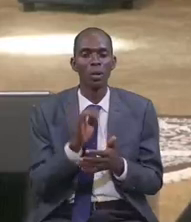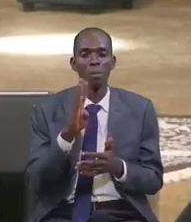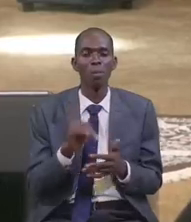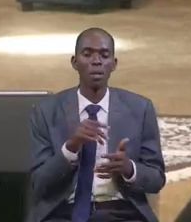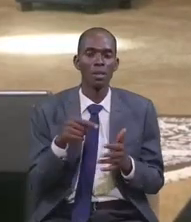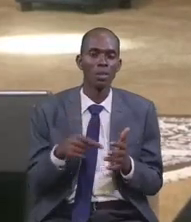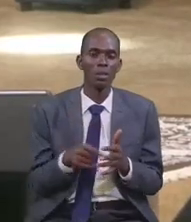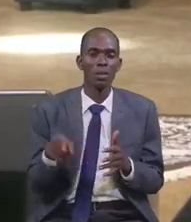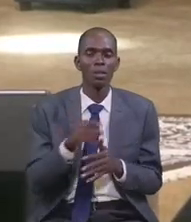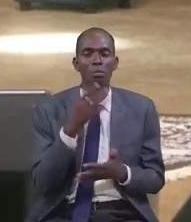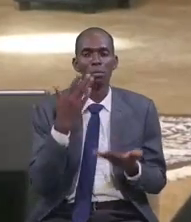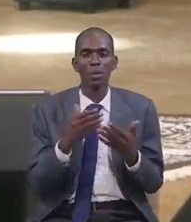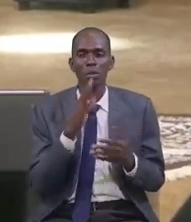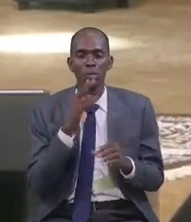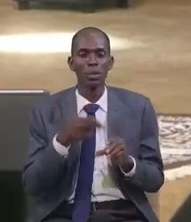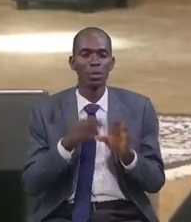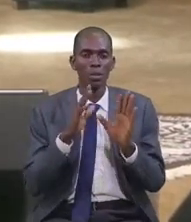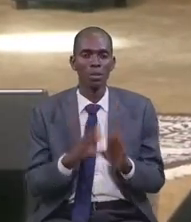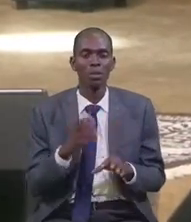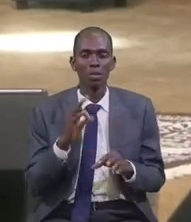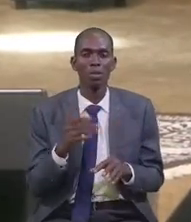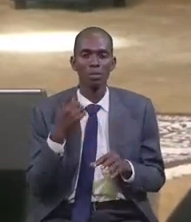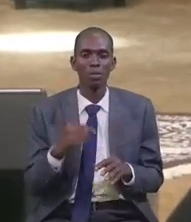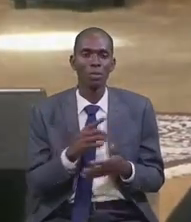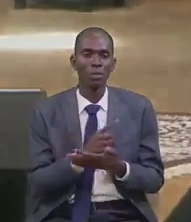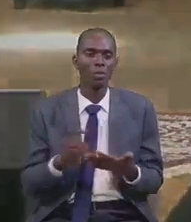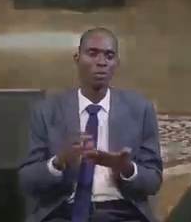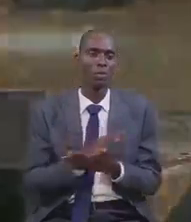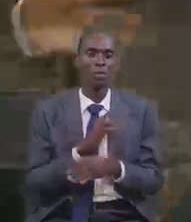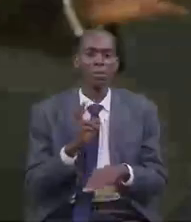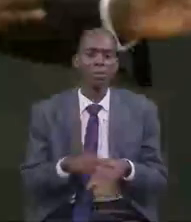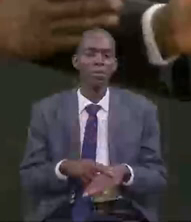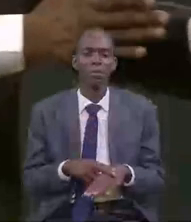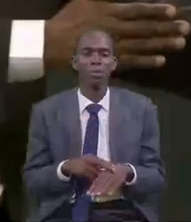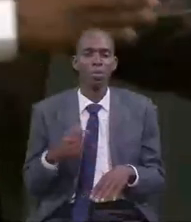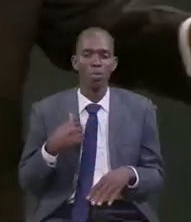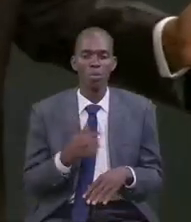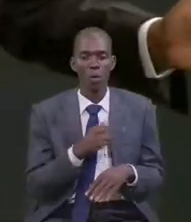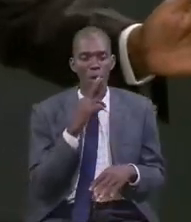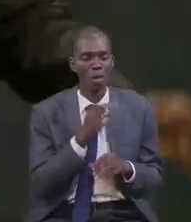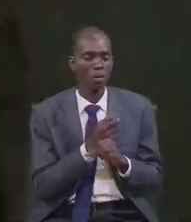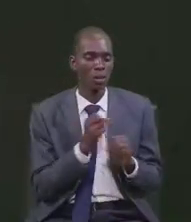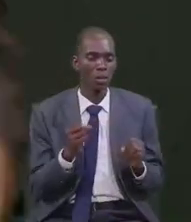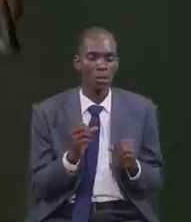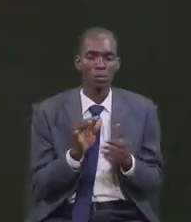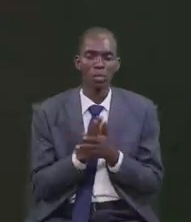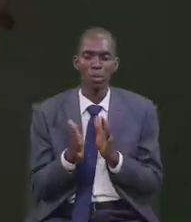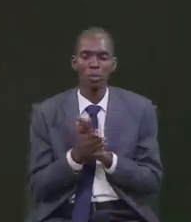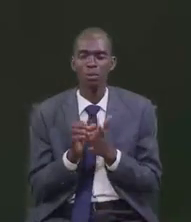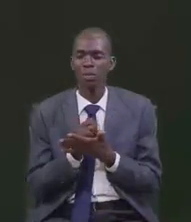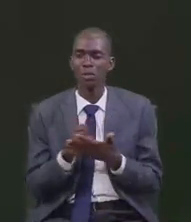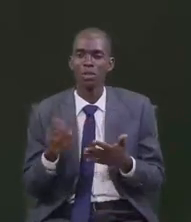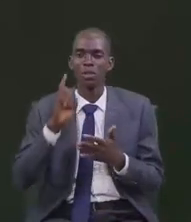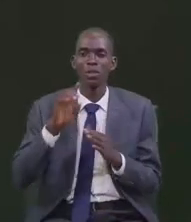vous deveniez participants de la nature divine. Nous sommes sauvés, nous sommes sanctifiés, et nous donne sa